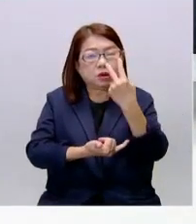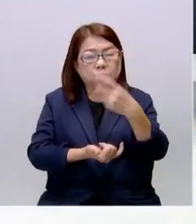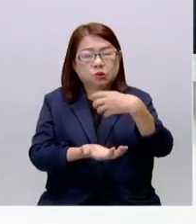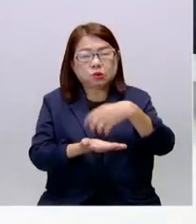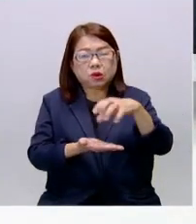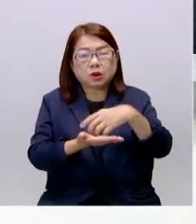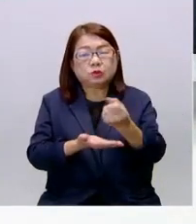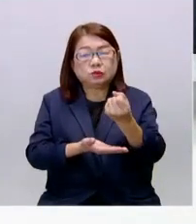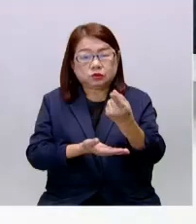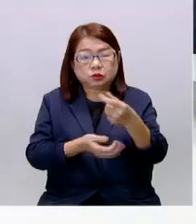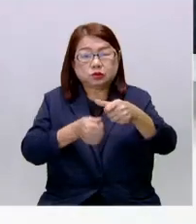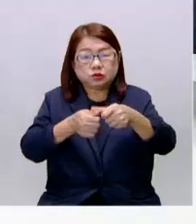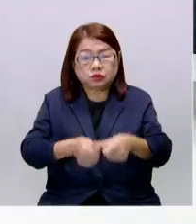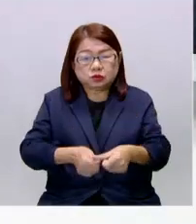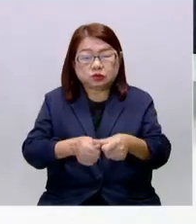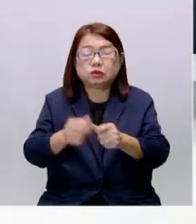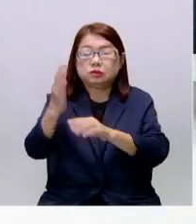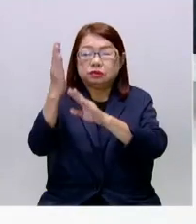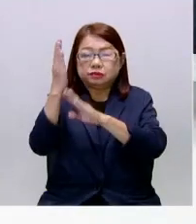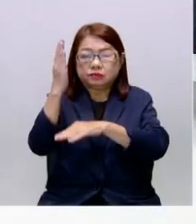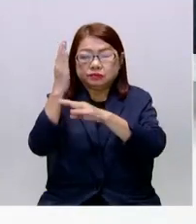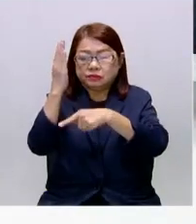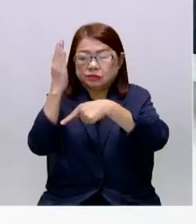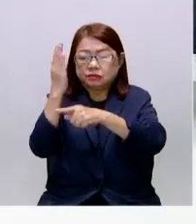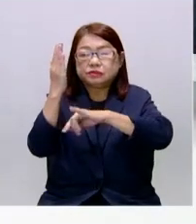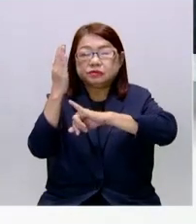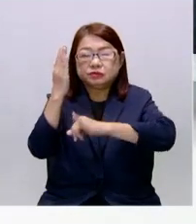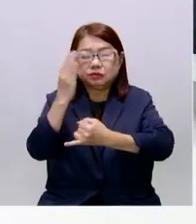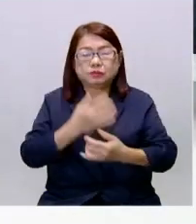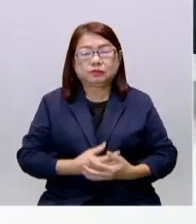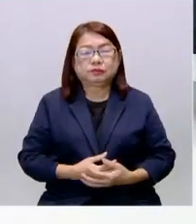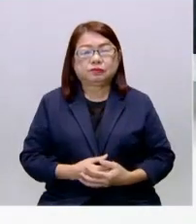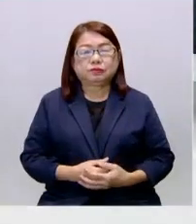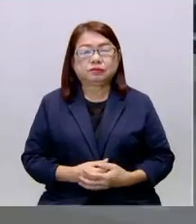ของคุณณัฐพลทุมมาค่ะรายงานมาจากพื้นที่อำเภอบางสะพานจังหวัดประจวบคีรีขันธ์ค่ะ